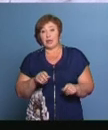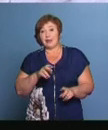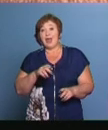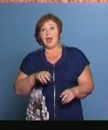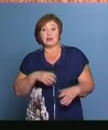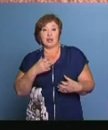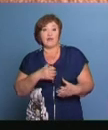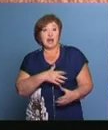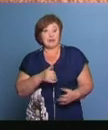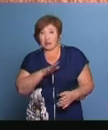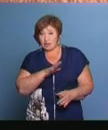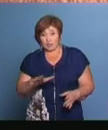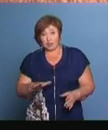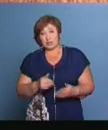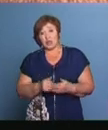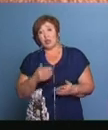было.